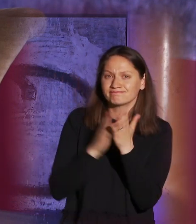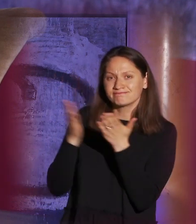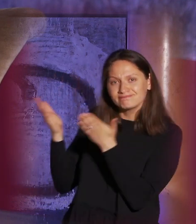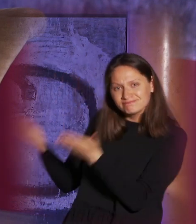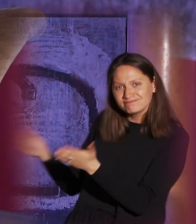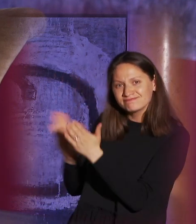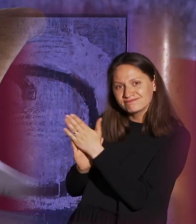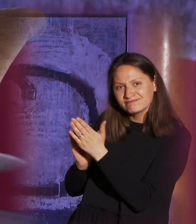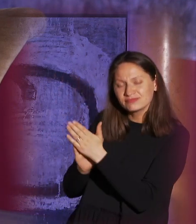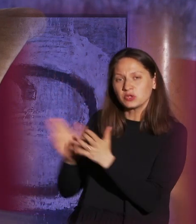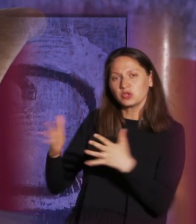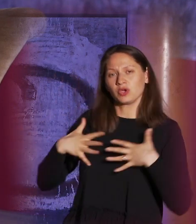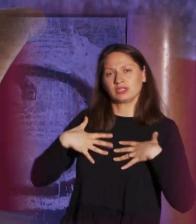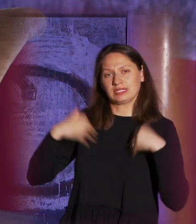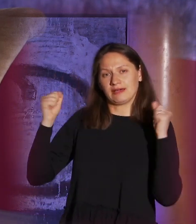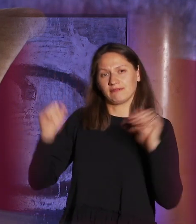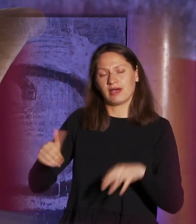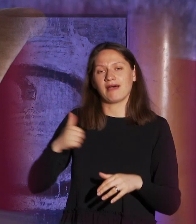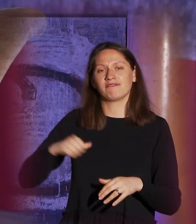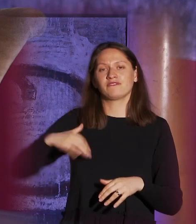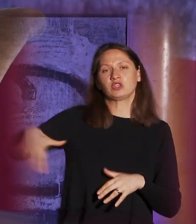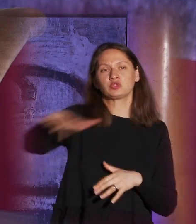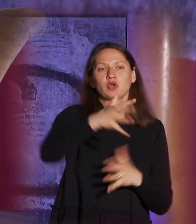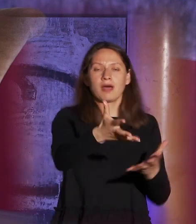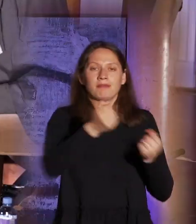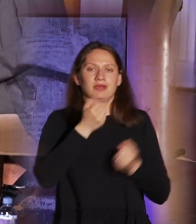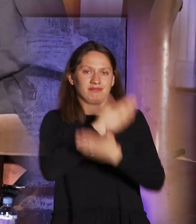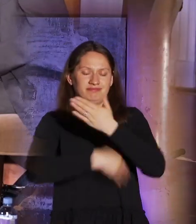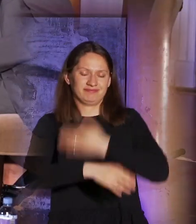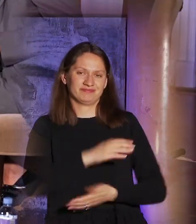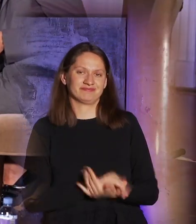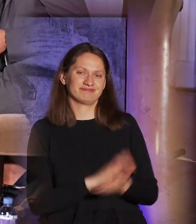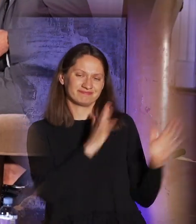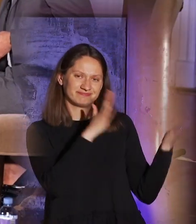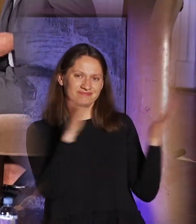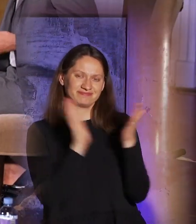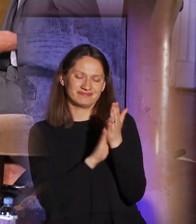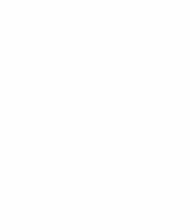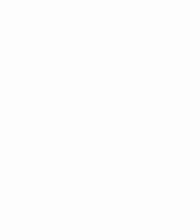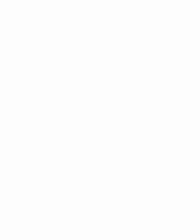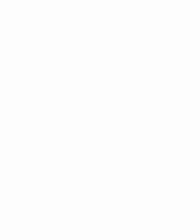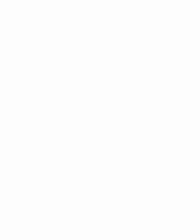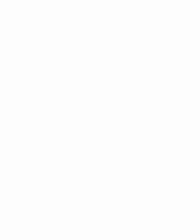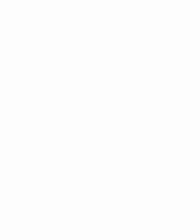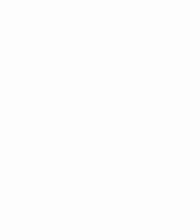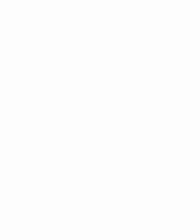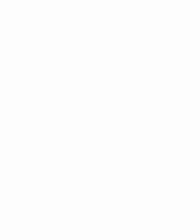tai, kad jos prisideda prie atviros visuomenės. Tai ačiū labai. Ačiū Jums. Ačiū.